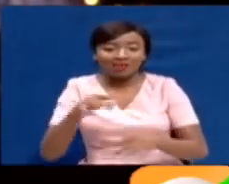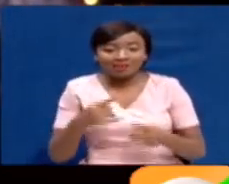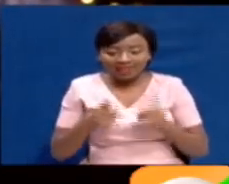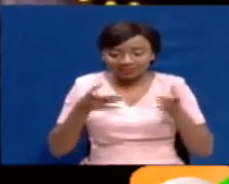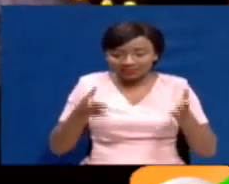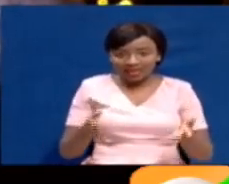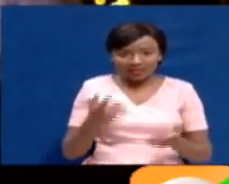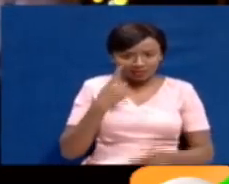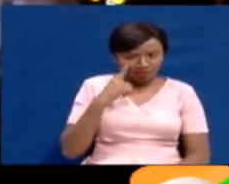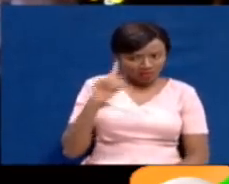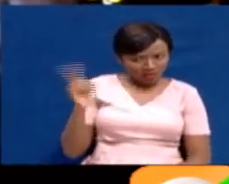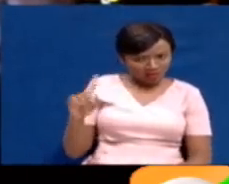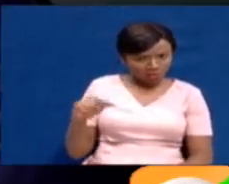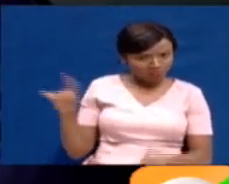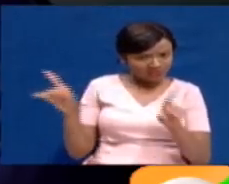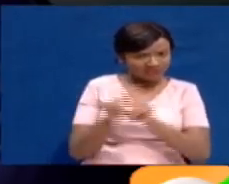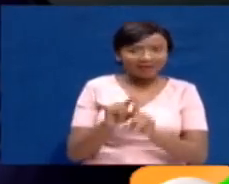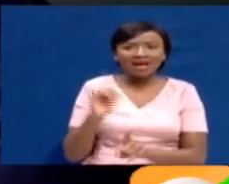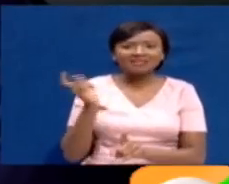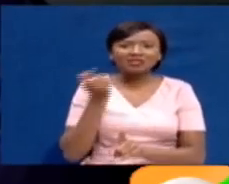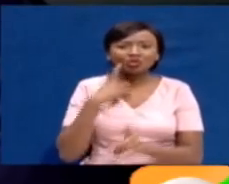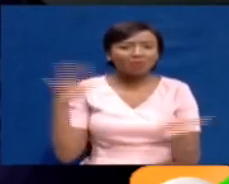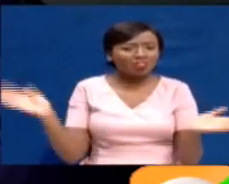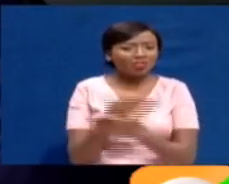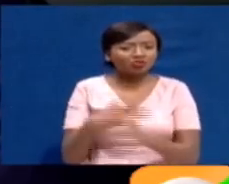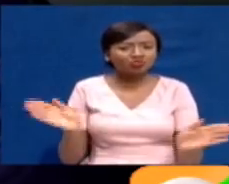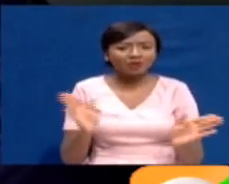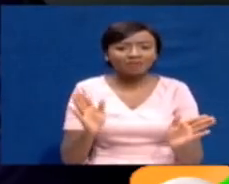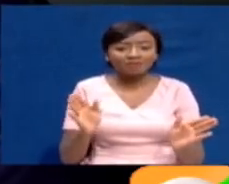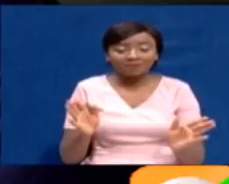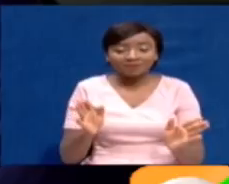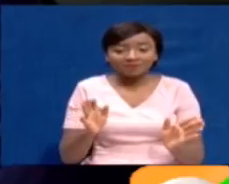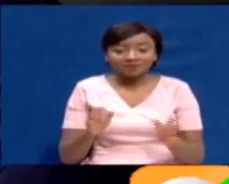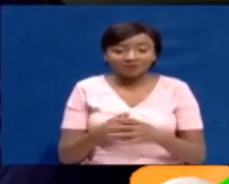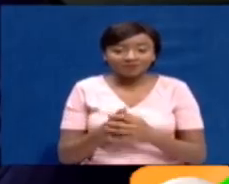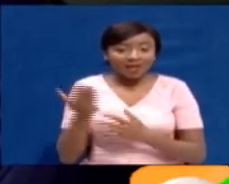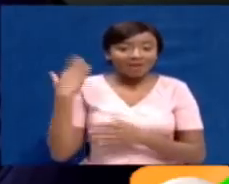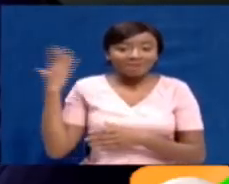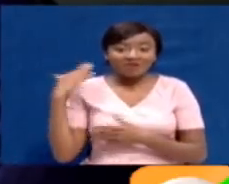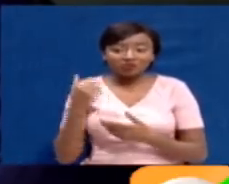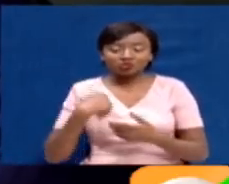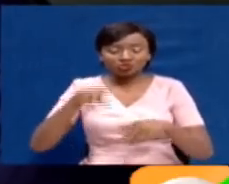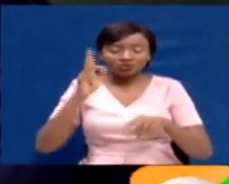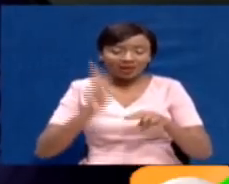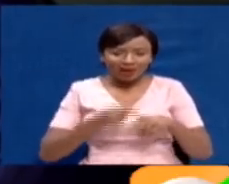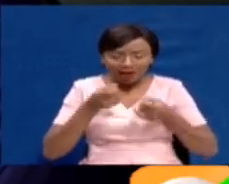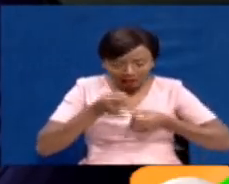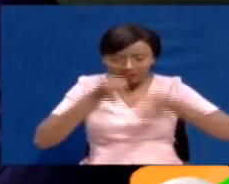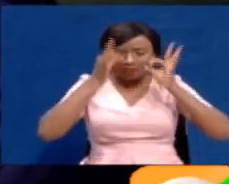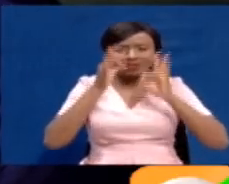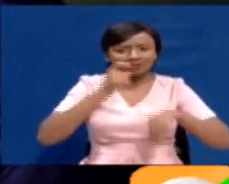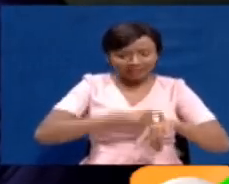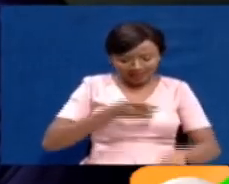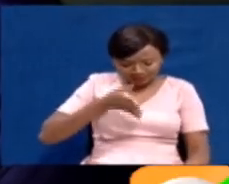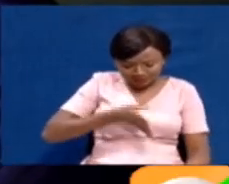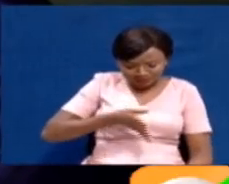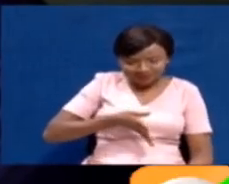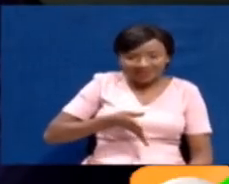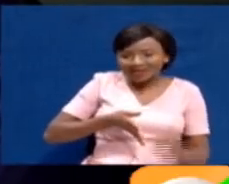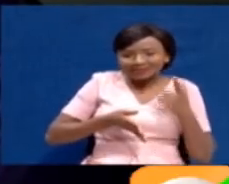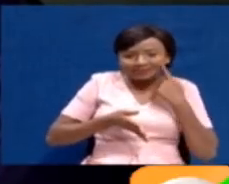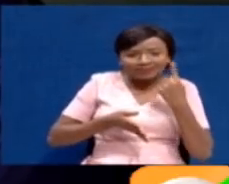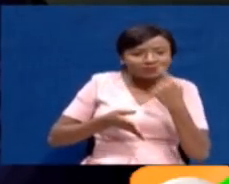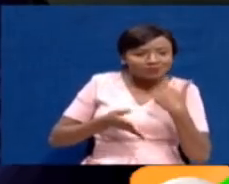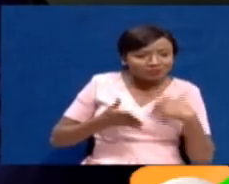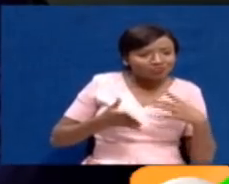unaona kama Nairobi imekuwa kama kioski hata muda wenyewe hauishangi kwa maana unajua tulikuwa tunakaa zingine unakaa paka saa 6 ndio unaanza kuona watu wanaanza